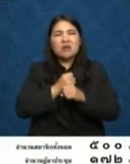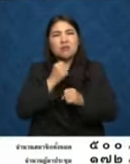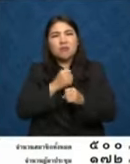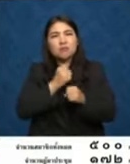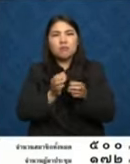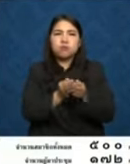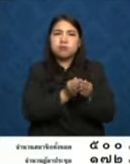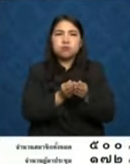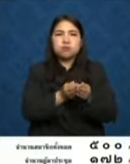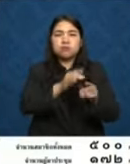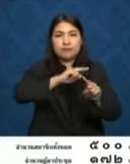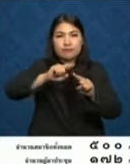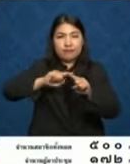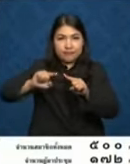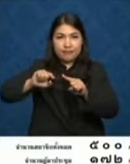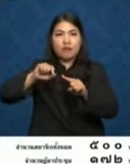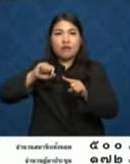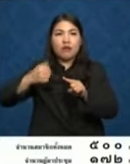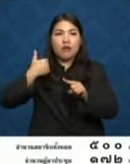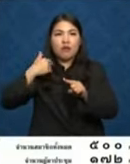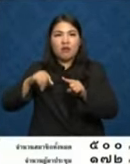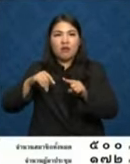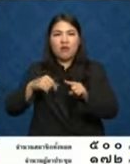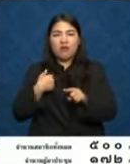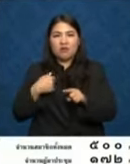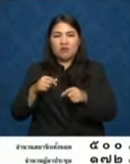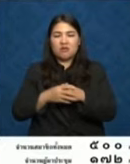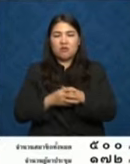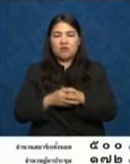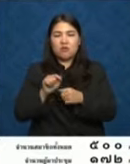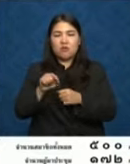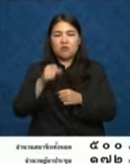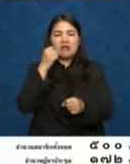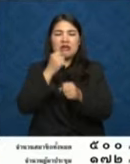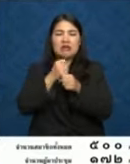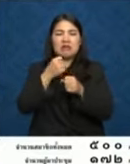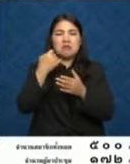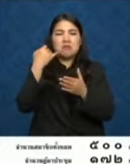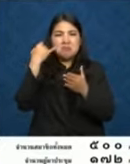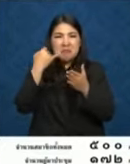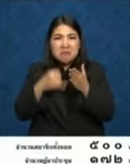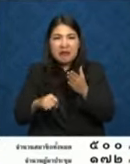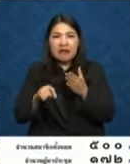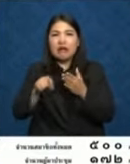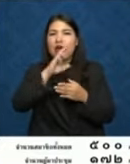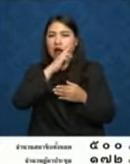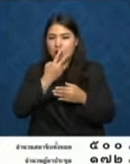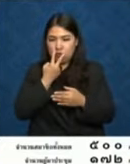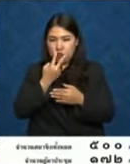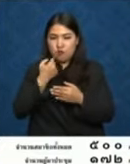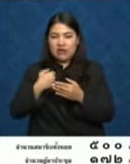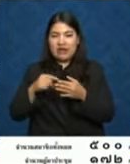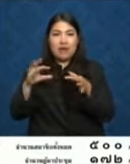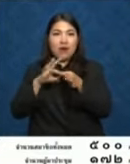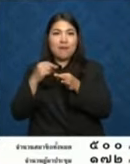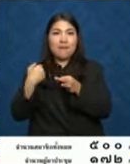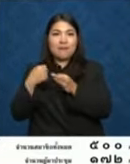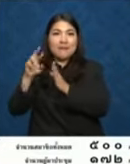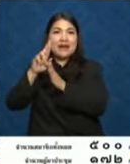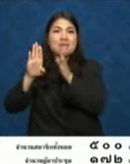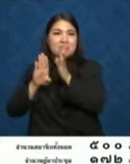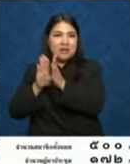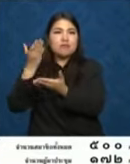ารแล้วก็เสี่ยงต่อความผิดในการระเบียบในเรื่องการเงินการจัดซื้อจัดจ้